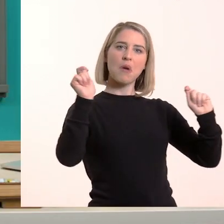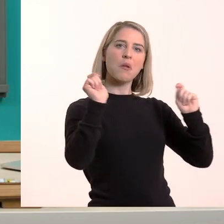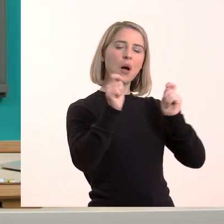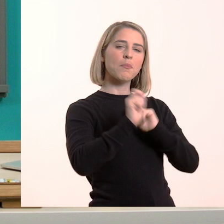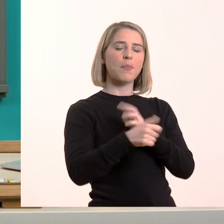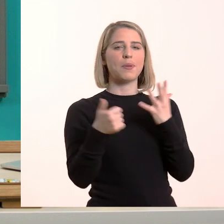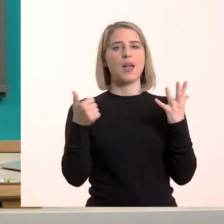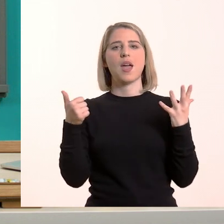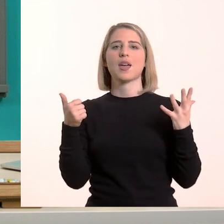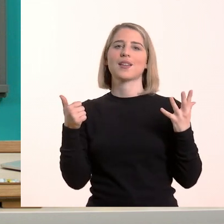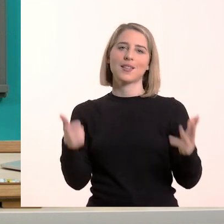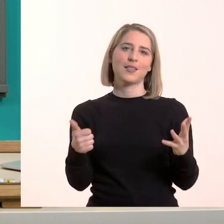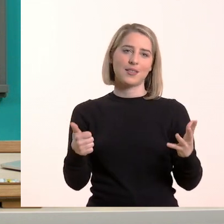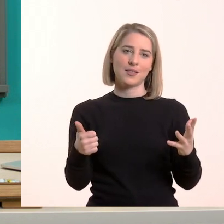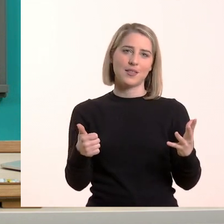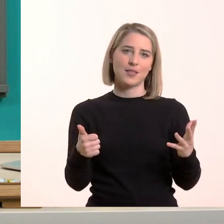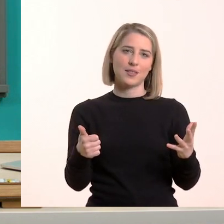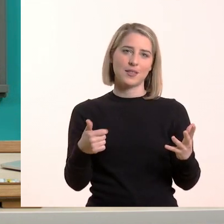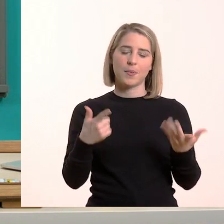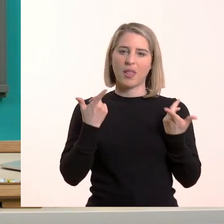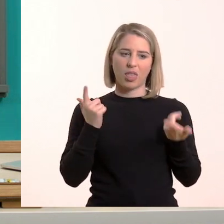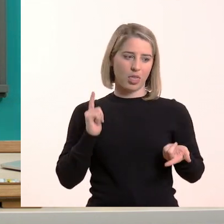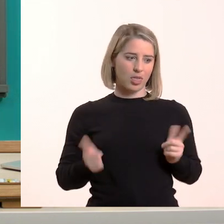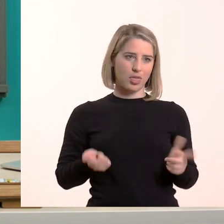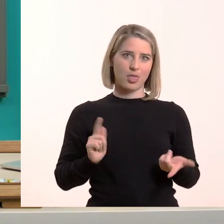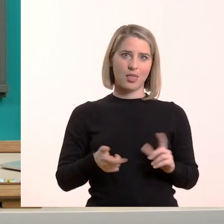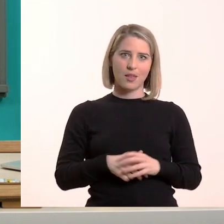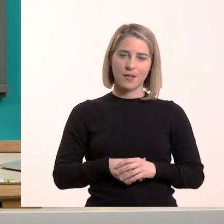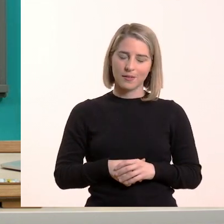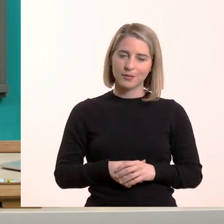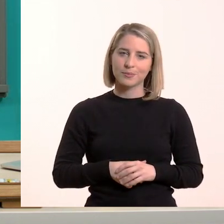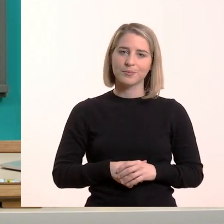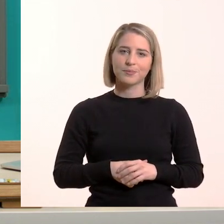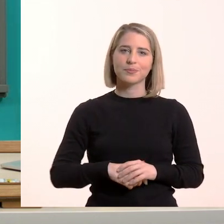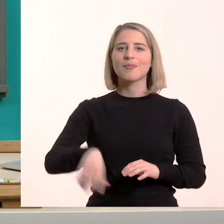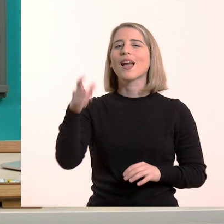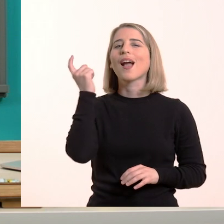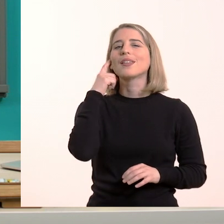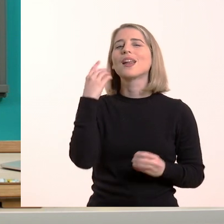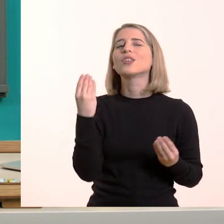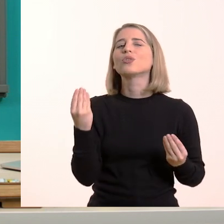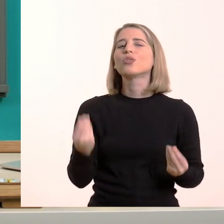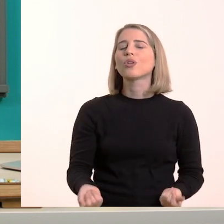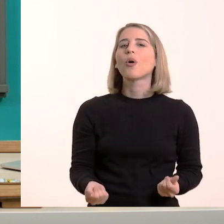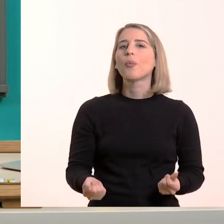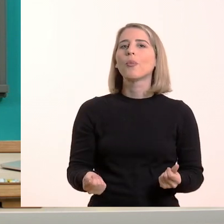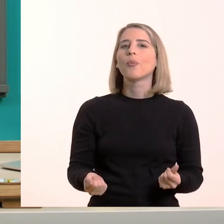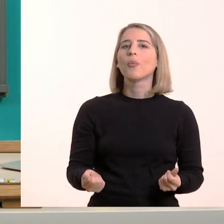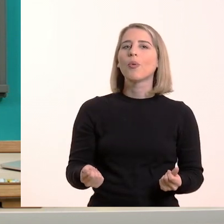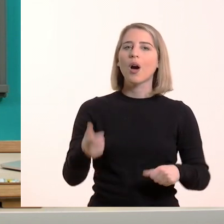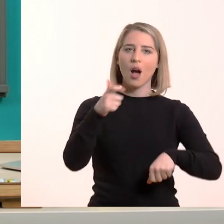νομίσματα. Τον φτώχεινε τελείως η μάγισσα. Καταλάβατε λοιπόν τι κάνουμε? Όταν